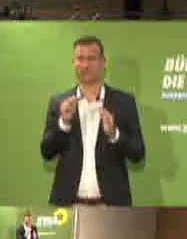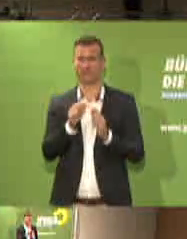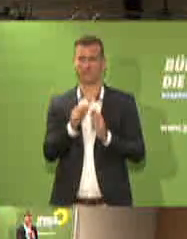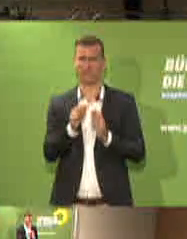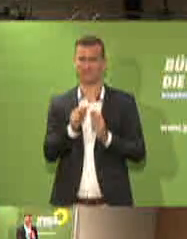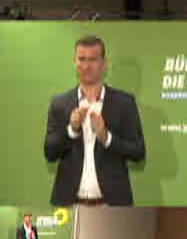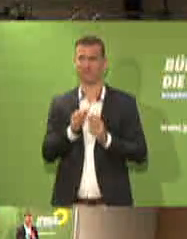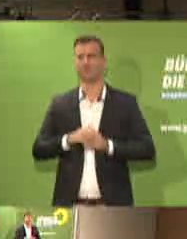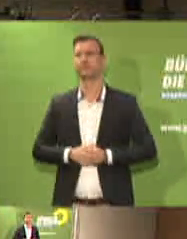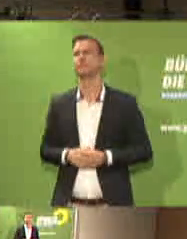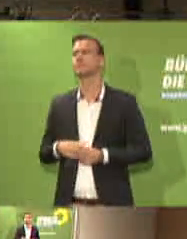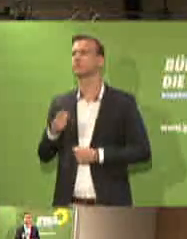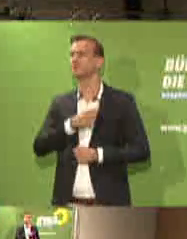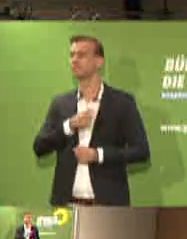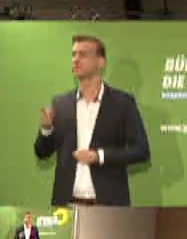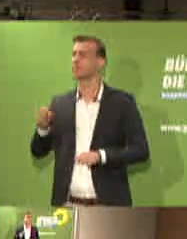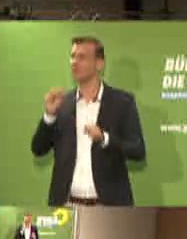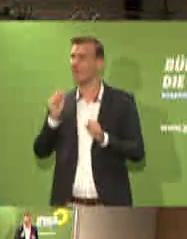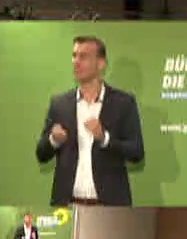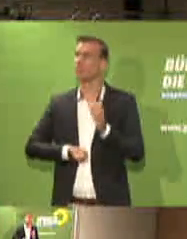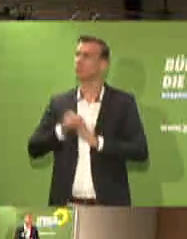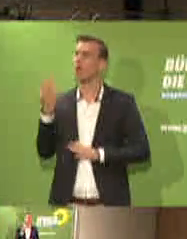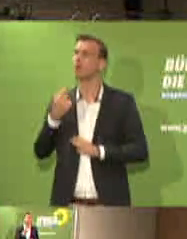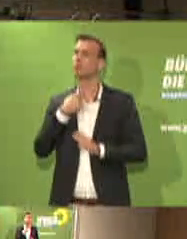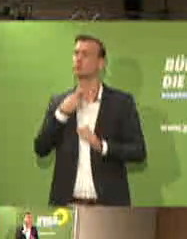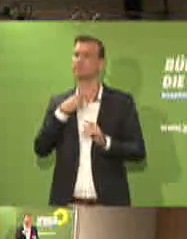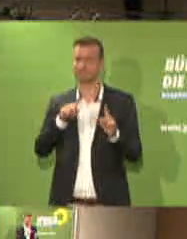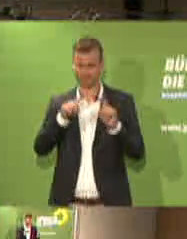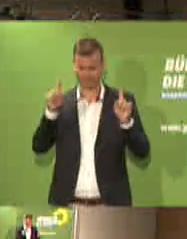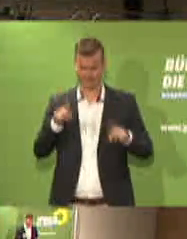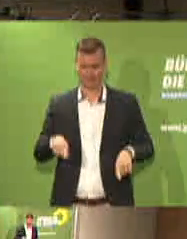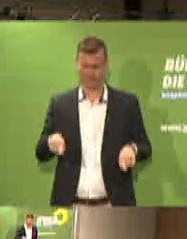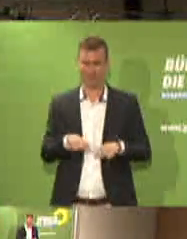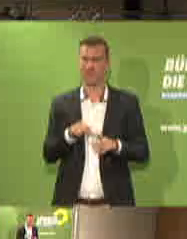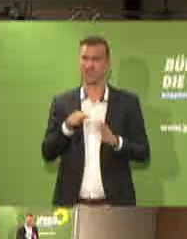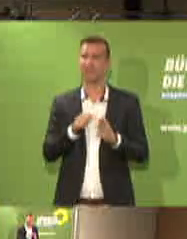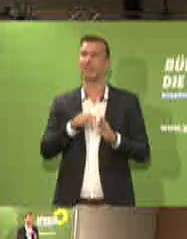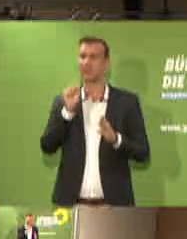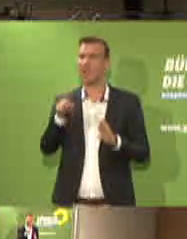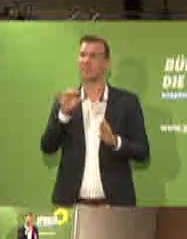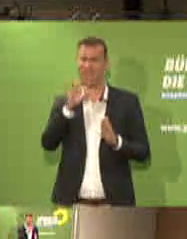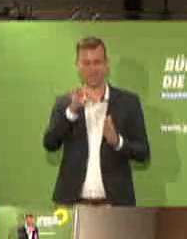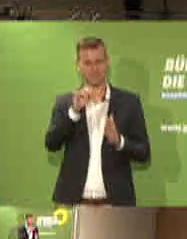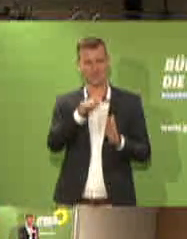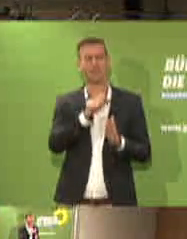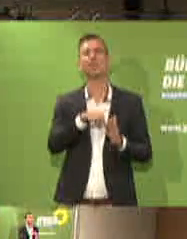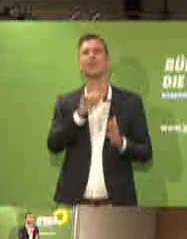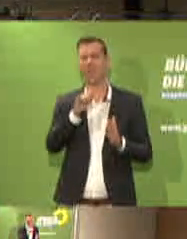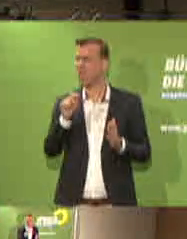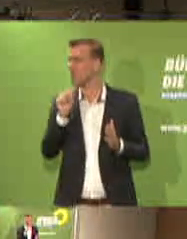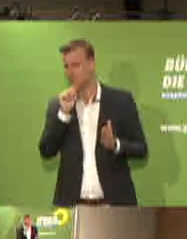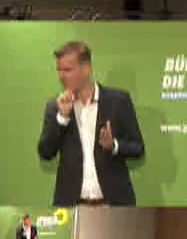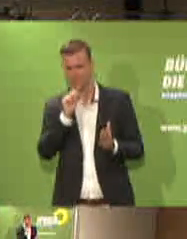dabei. Ihr könnt gleich auf diesem neuen Stimmzettel die Leute einzeln wählen mit Ja, Nein